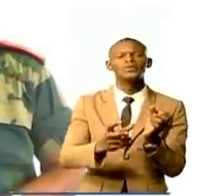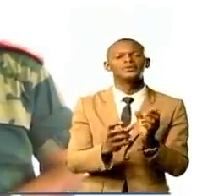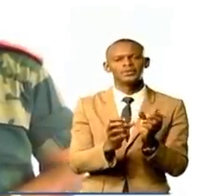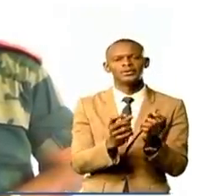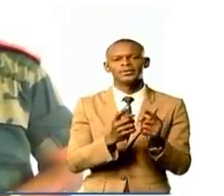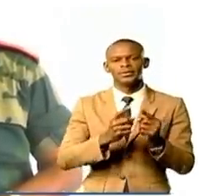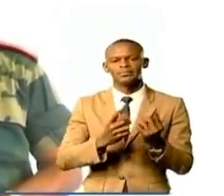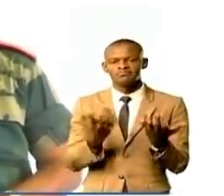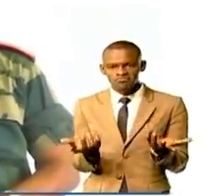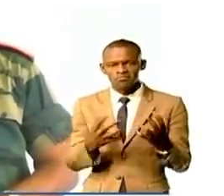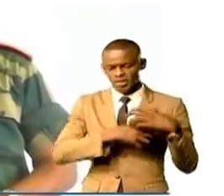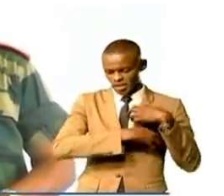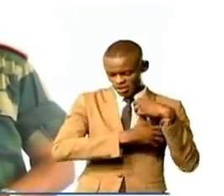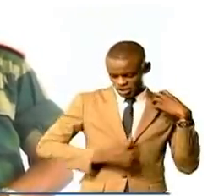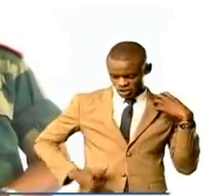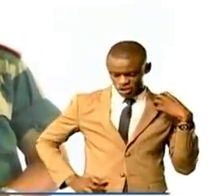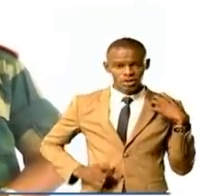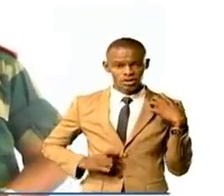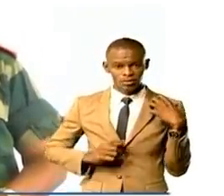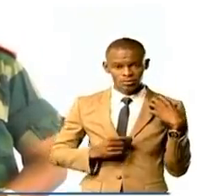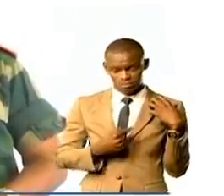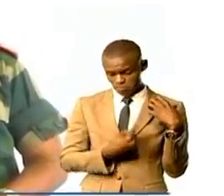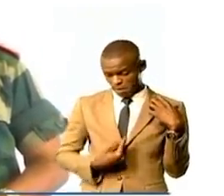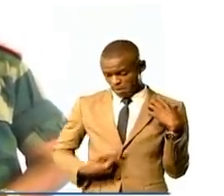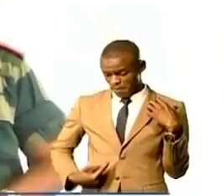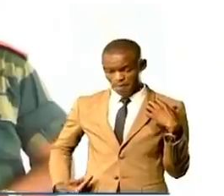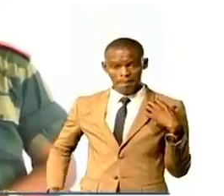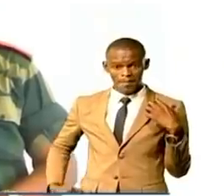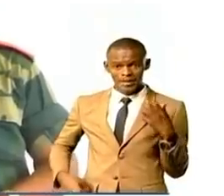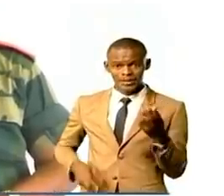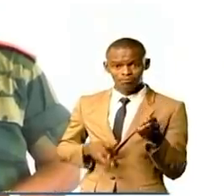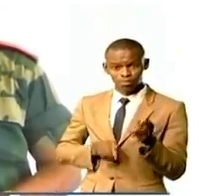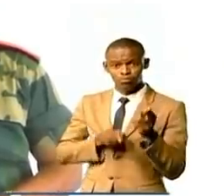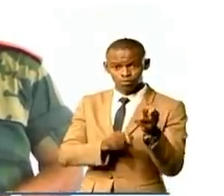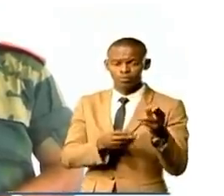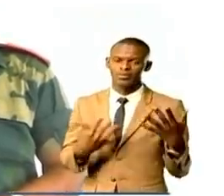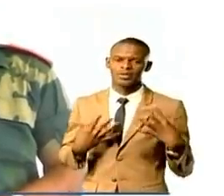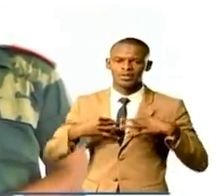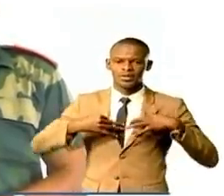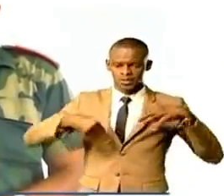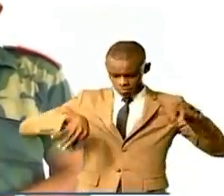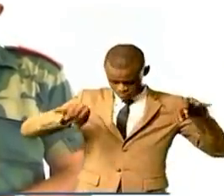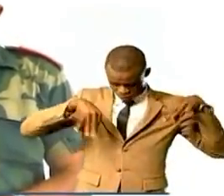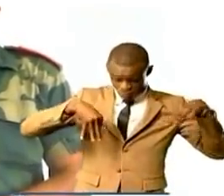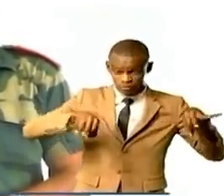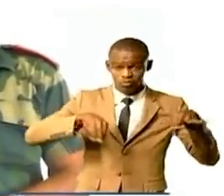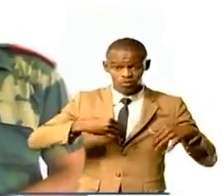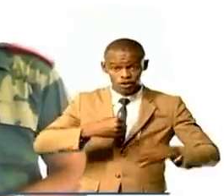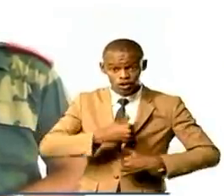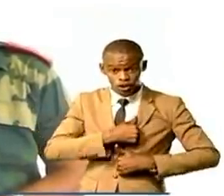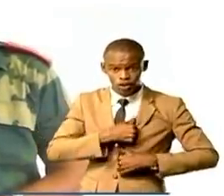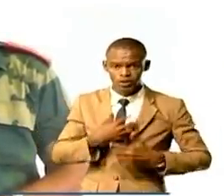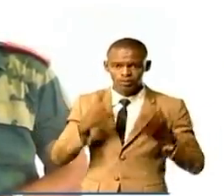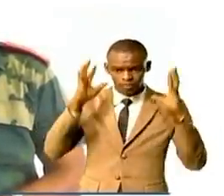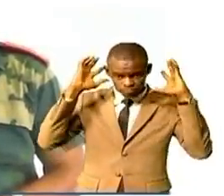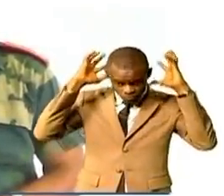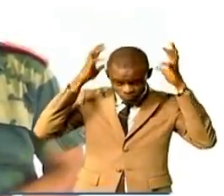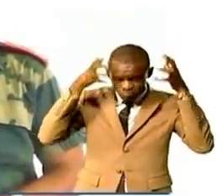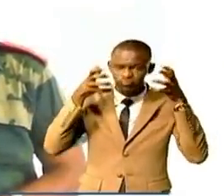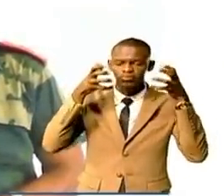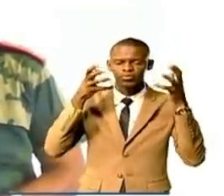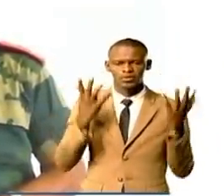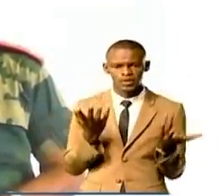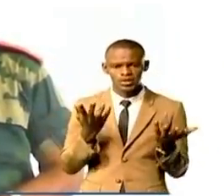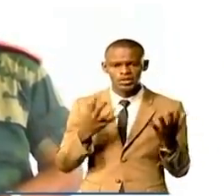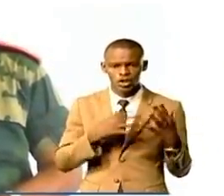l'armée PKM, d'une paire de tenues militaires, d'un casque et de 2